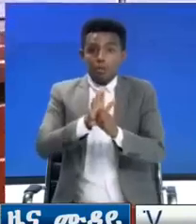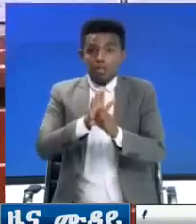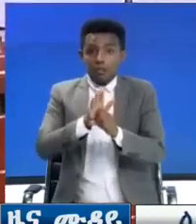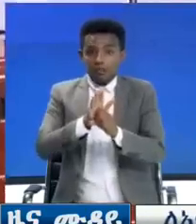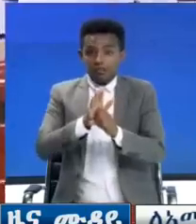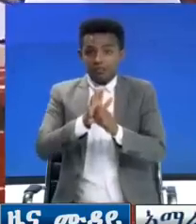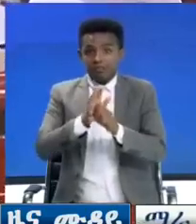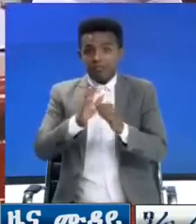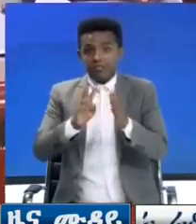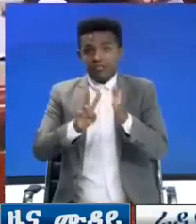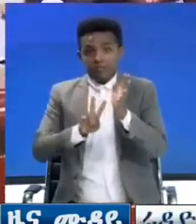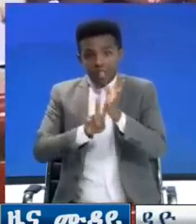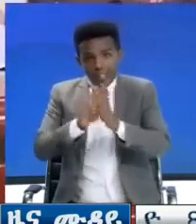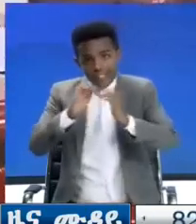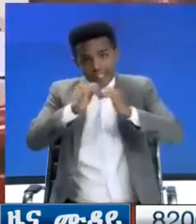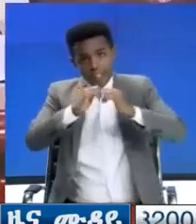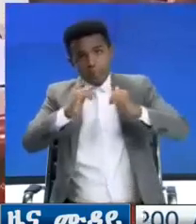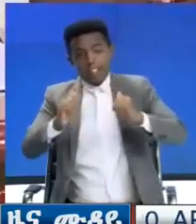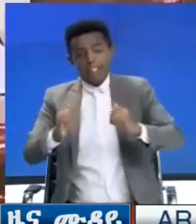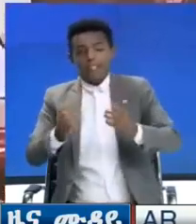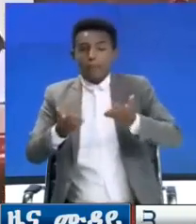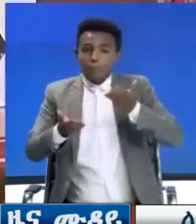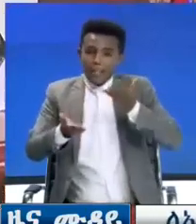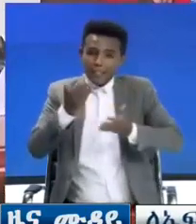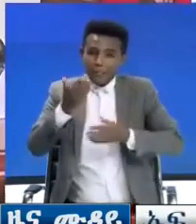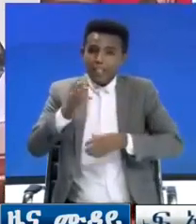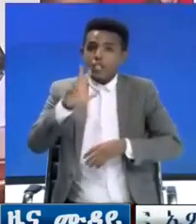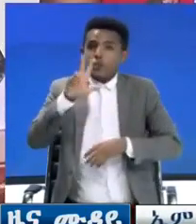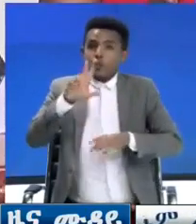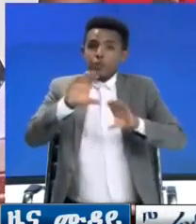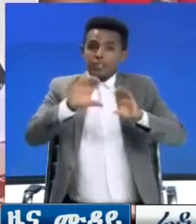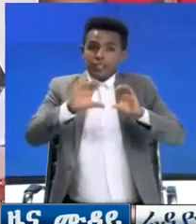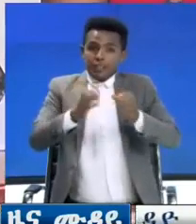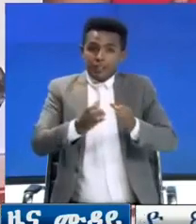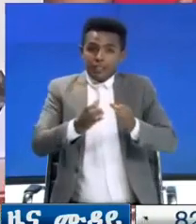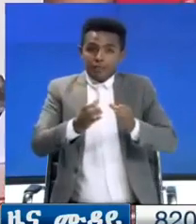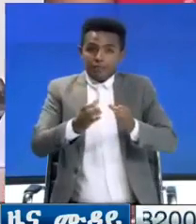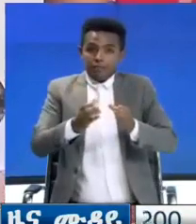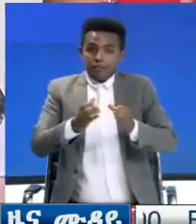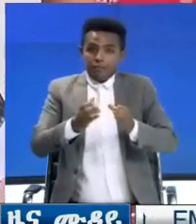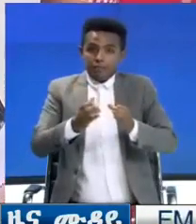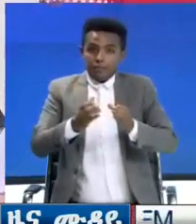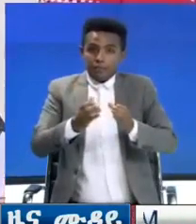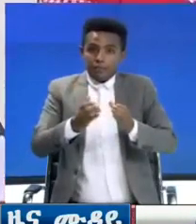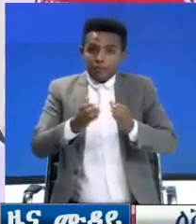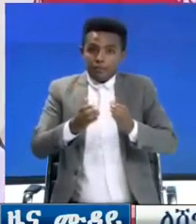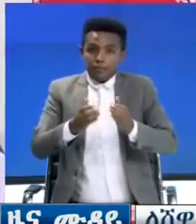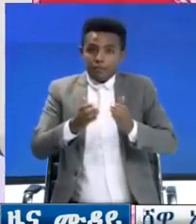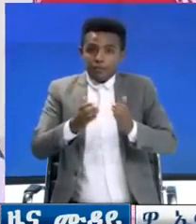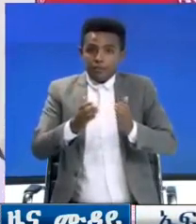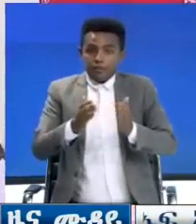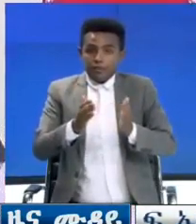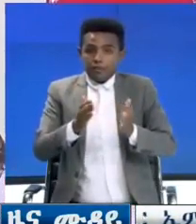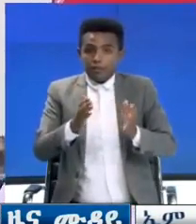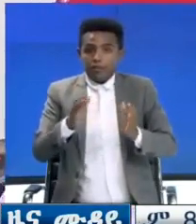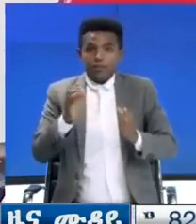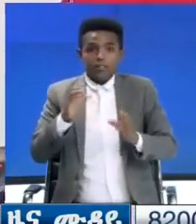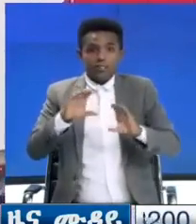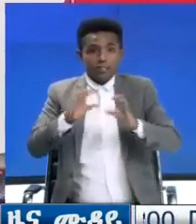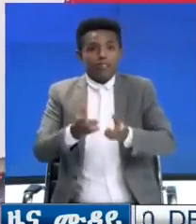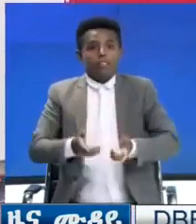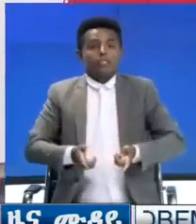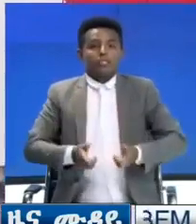19 ቫይረስ ለመለየት ቢያንስ 3 ክፍል ዴዲኬትድ ወይም ለዚህ ዲዚግኔትድ የሆነ ሩም ይፈልጋል